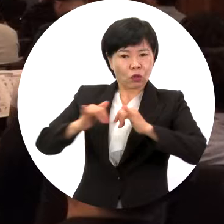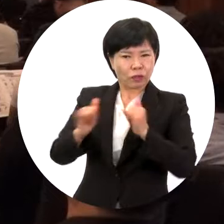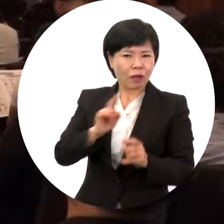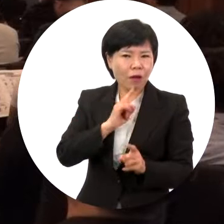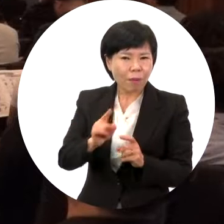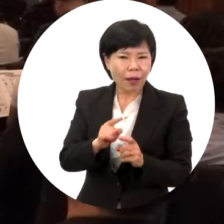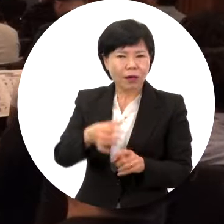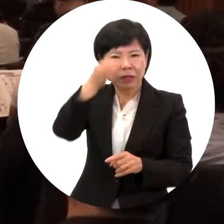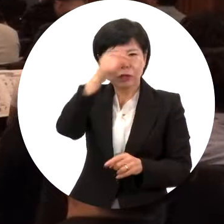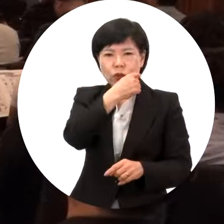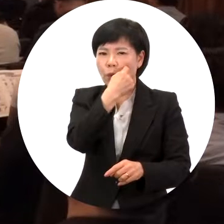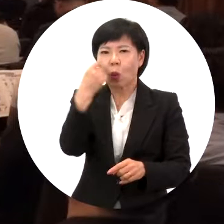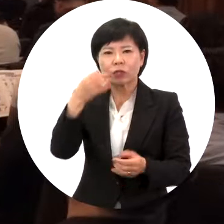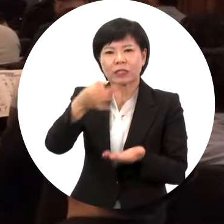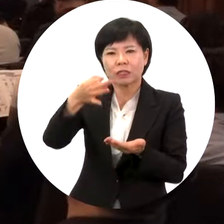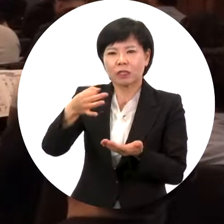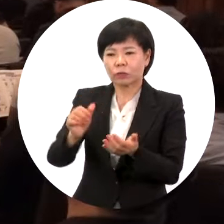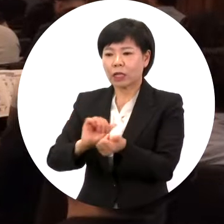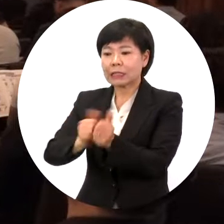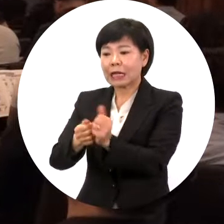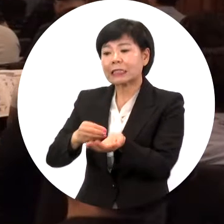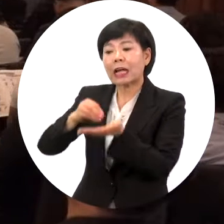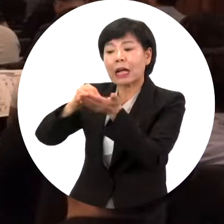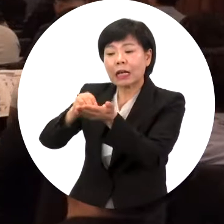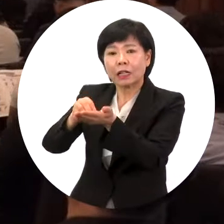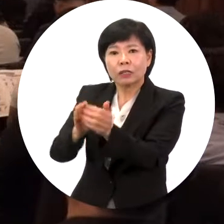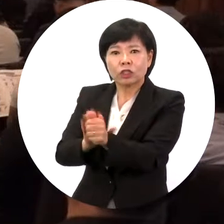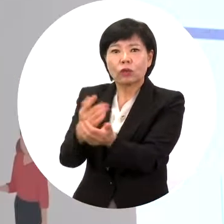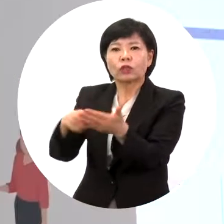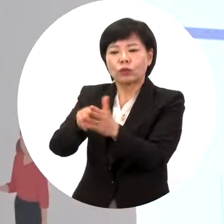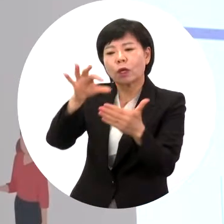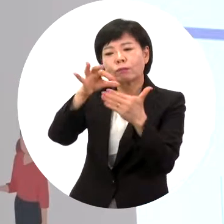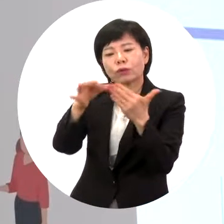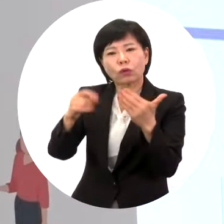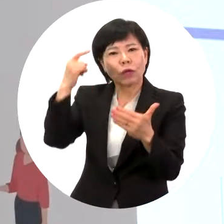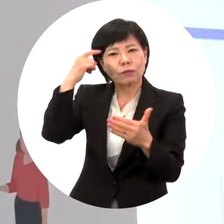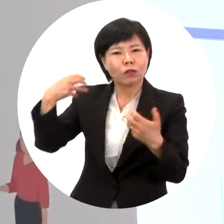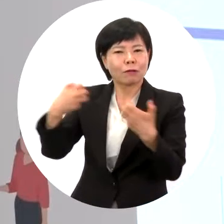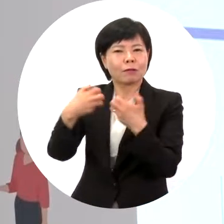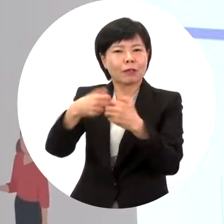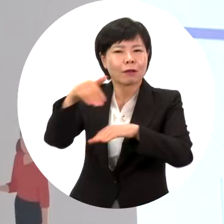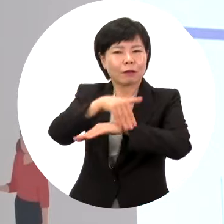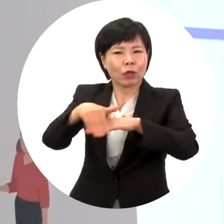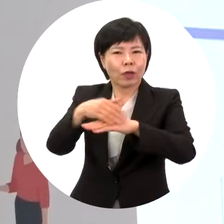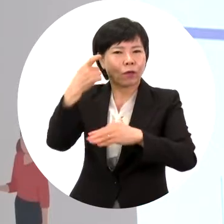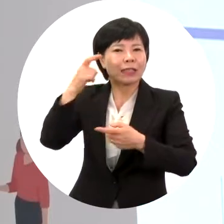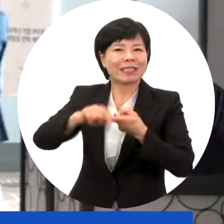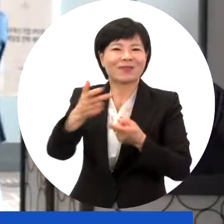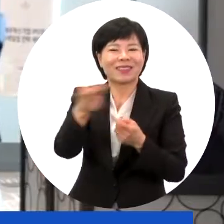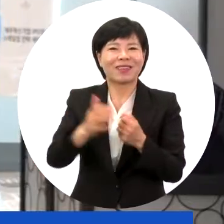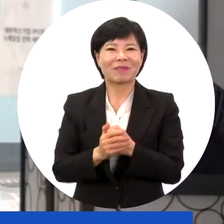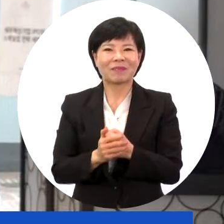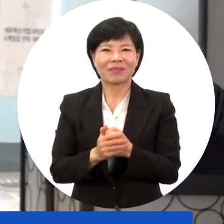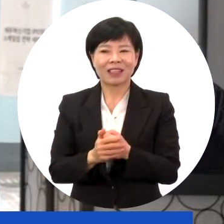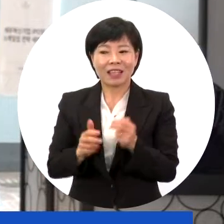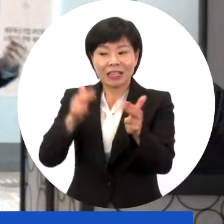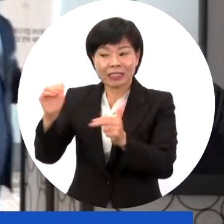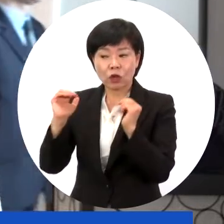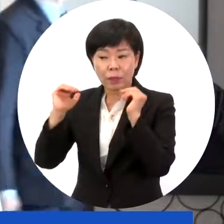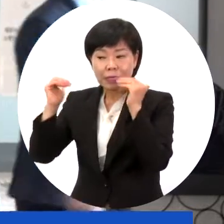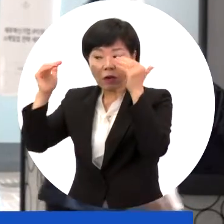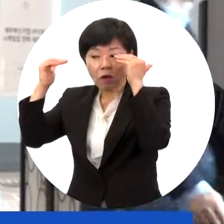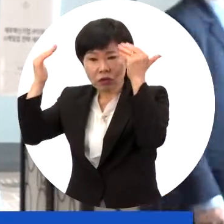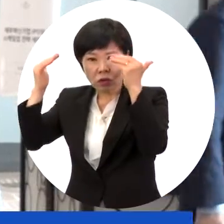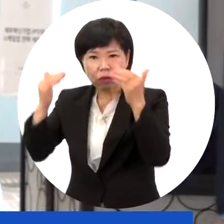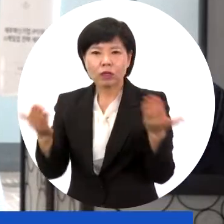참석자들은 기술보증기금과 제주도의 상장 지원을 위한 프로그램과 전략에 주된 관심을 나타냈습니다. 기업의 성장은 청년을